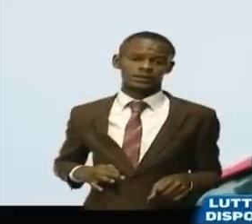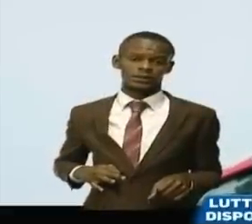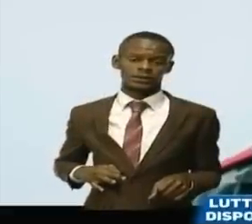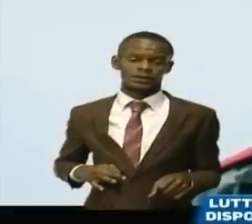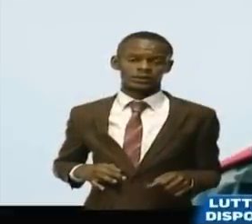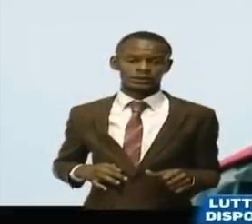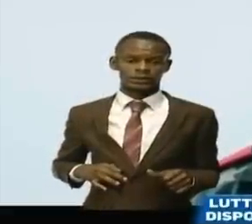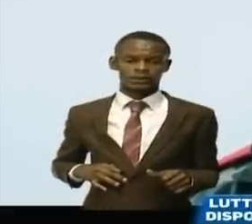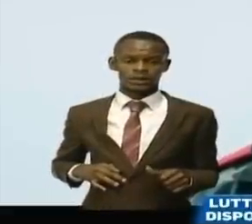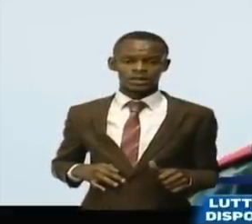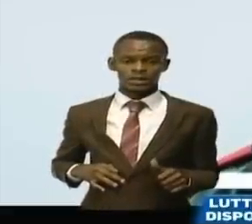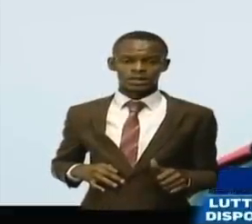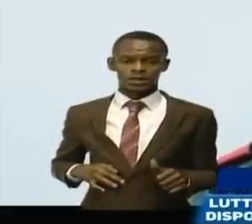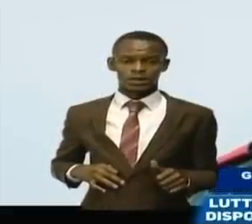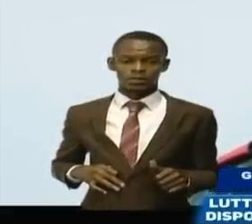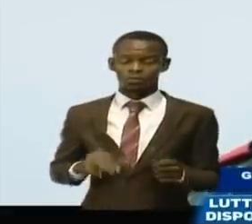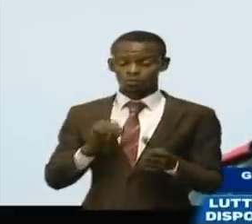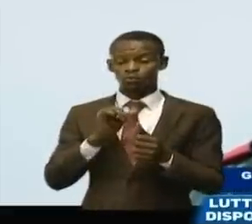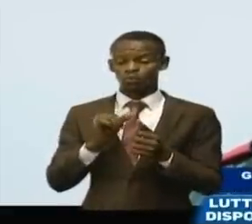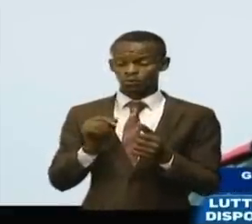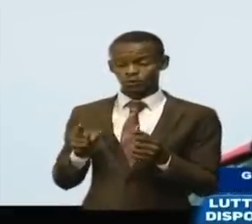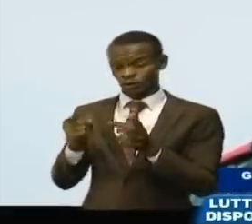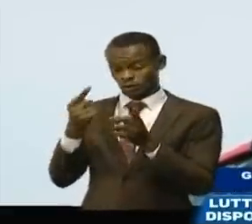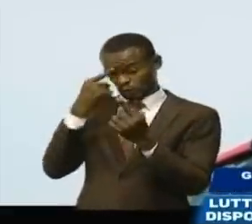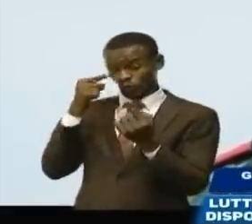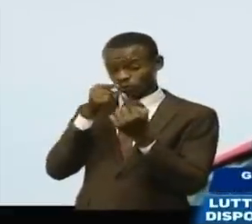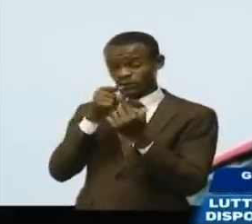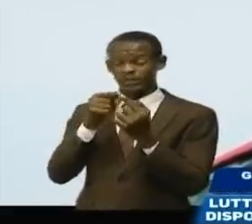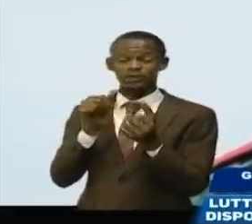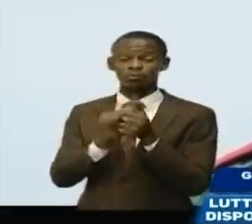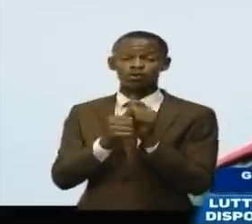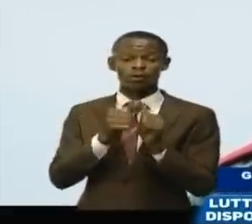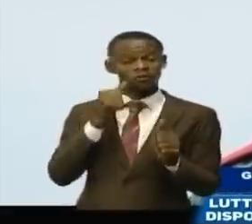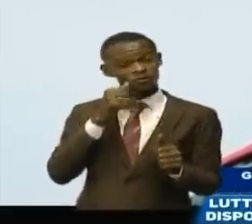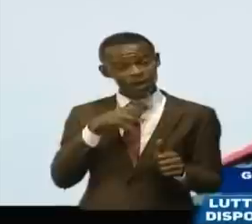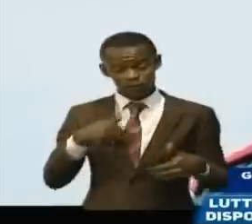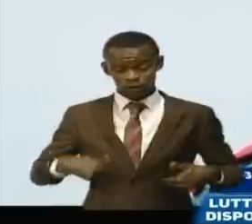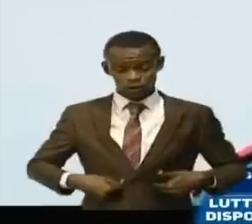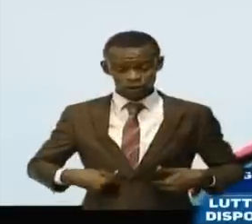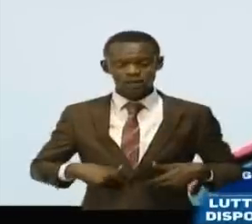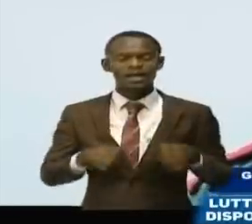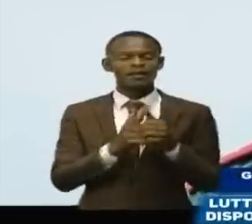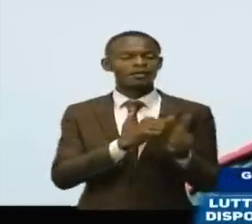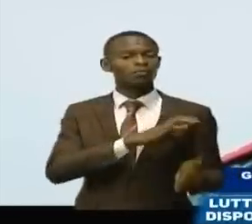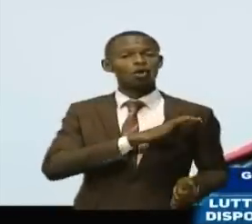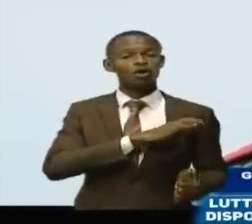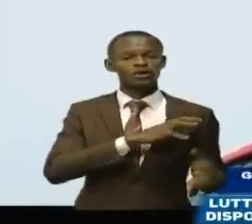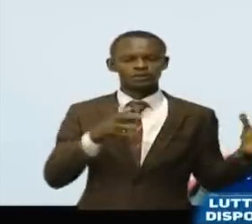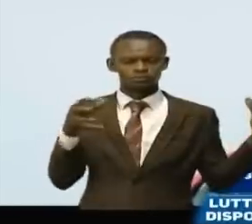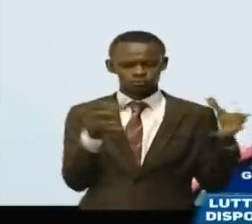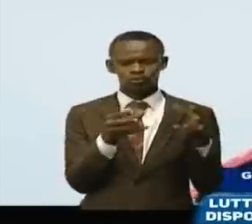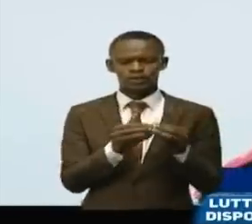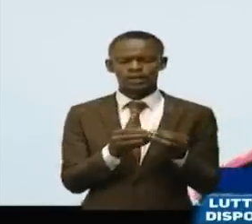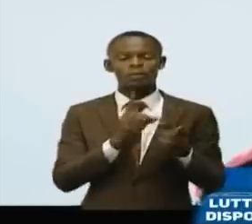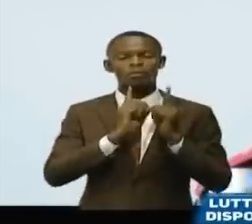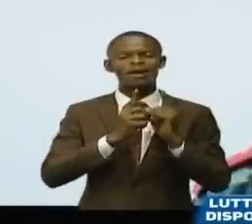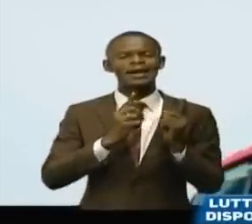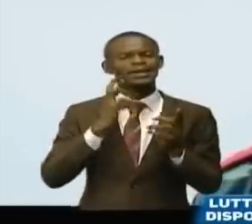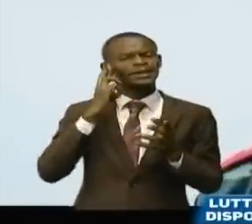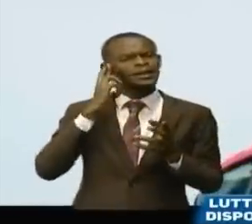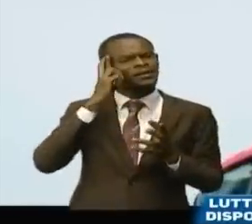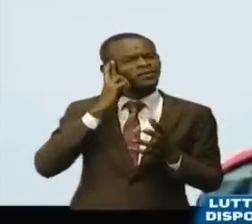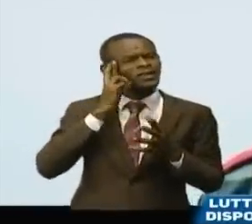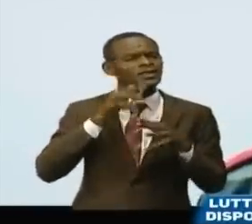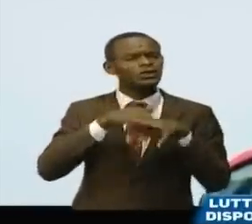invité les acteurs impliqués dans la mise en œuvre du communiqué conjoint qui a été signé en